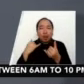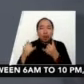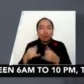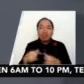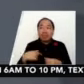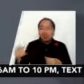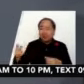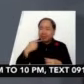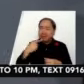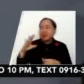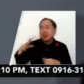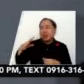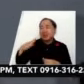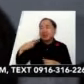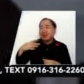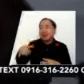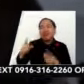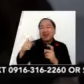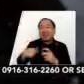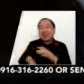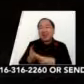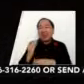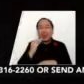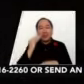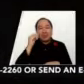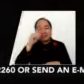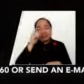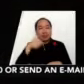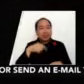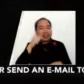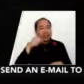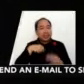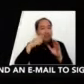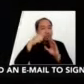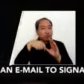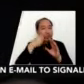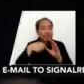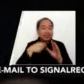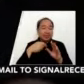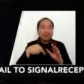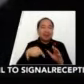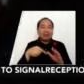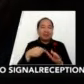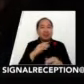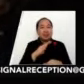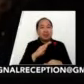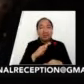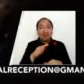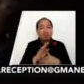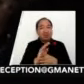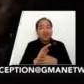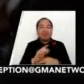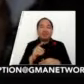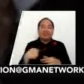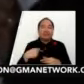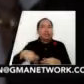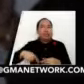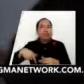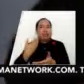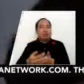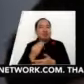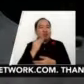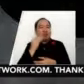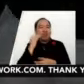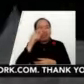Hinihintay talaga ako. Kahapon kasi nasa shooting ako ng Balota, so medyo late na ako umuwi. So parang ito yung time namin na at sabay-sabay kami